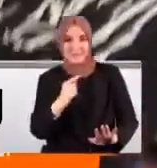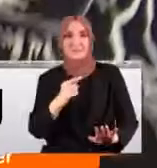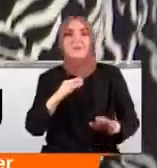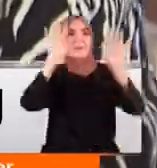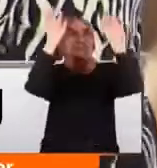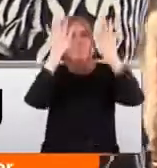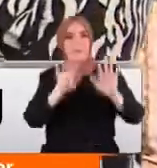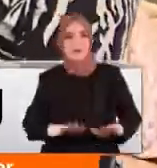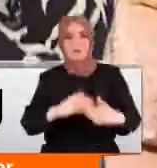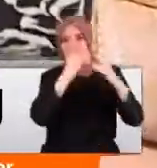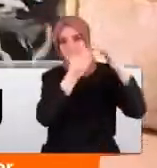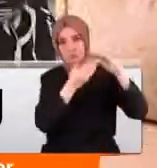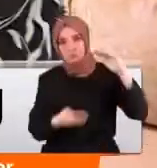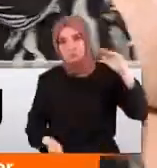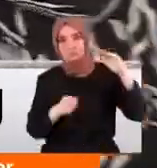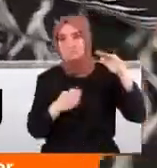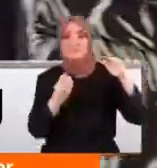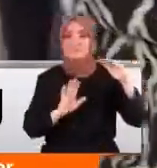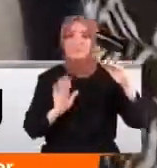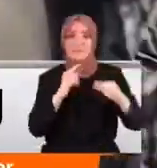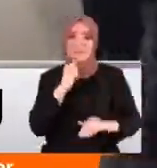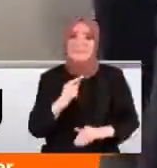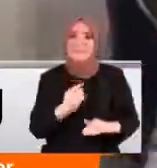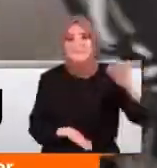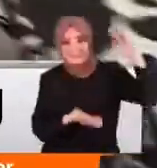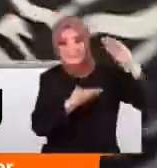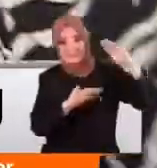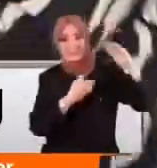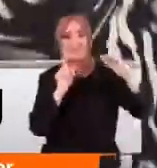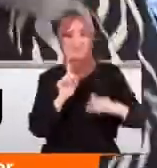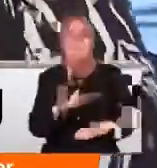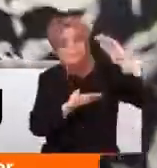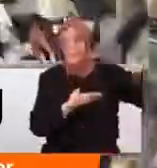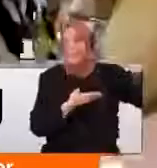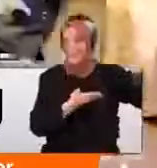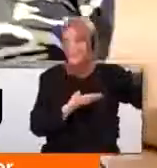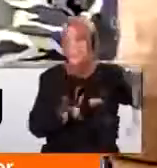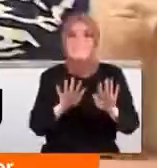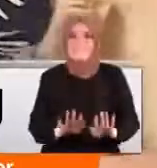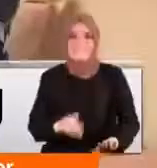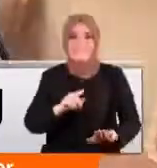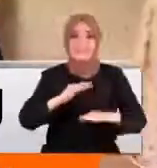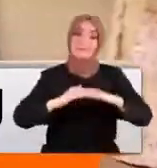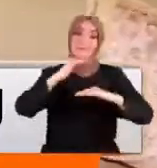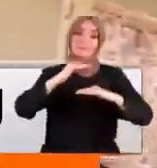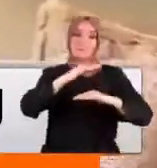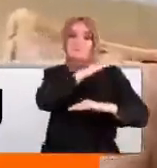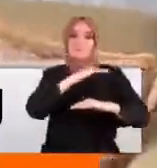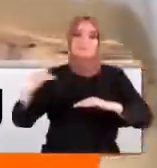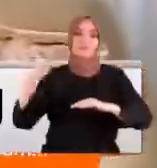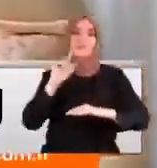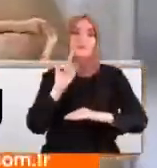biraz kısa olması gerekiyor. Hatta daha kısa peteğin üstünde olması gerekiyor. her şey tamam. Diyelim ki o perde de kısa